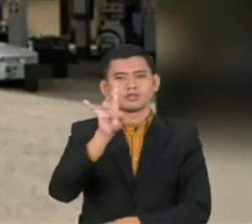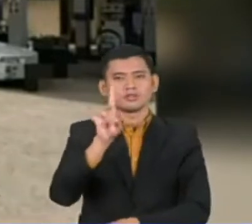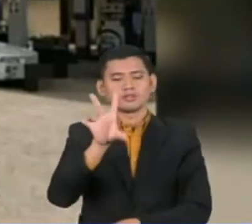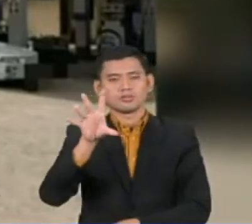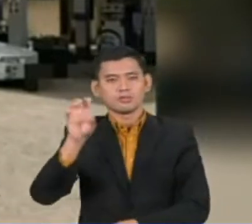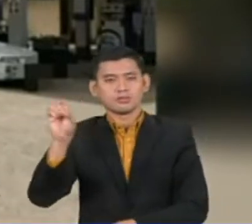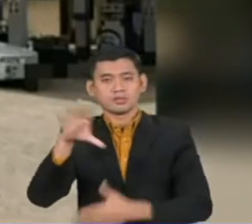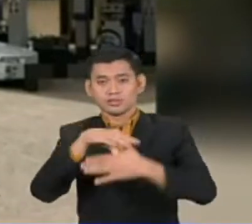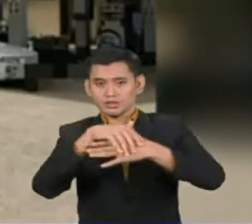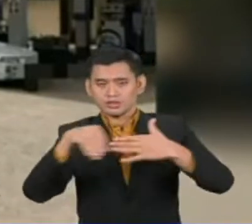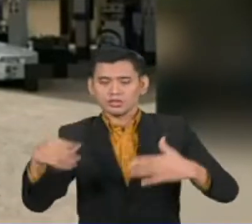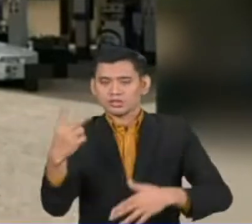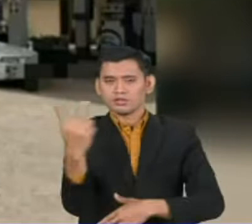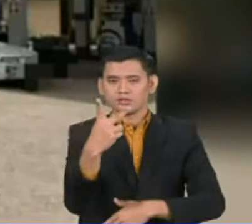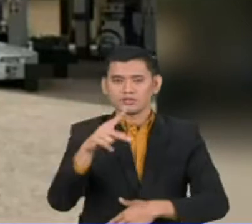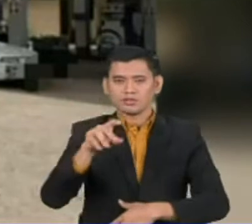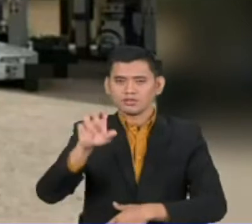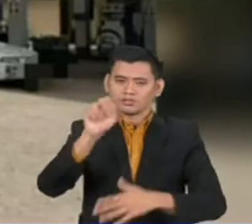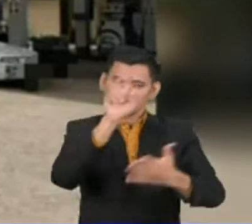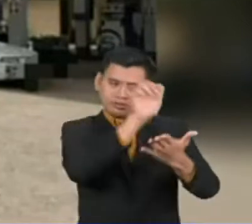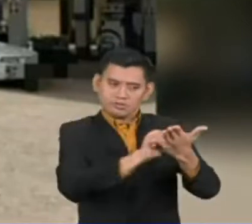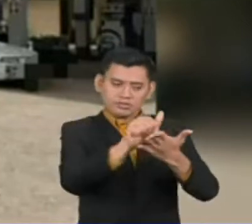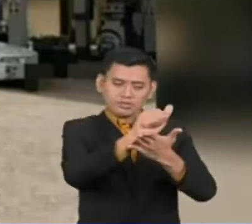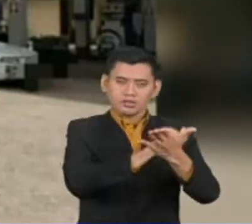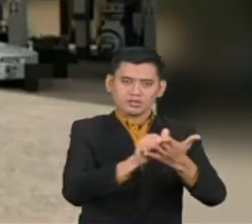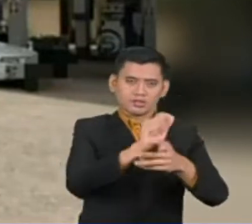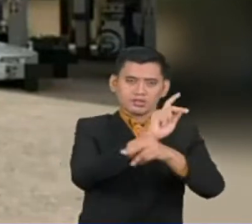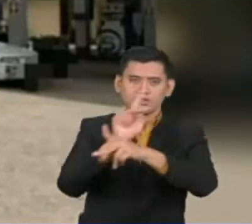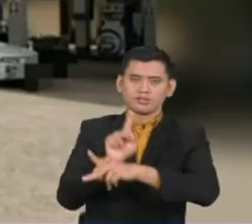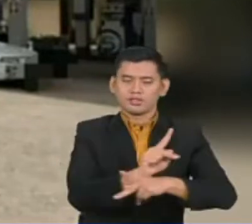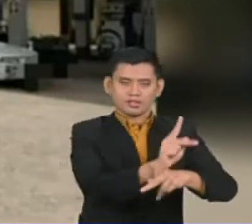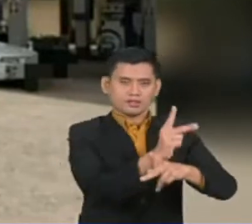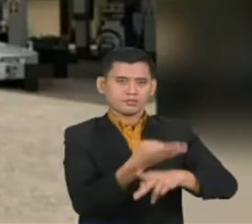RM62,675 dan kedua-dua kes disiasat menurut Akta Kawalan Bekalan